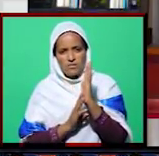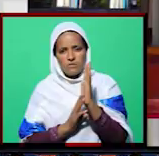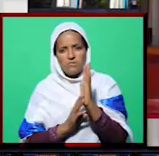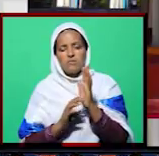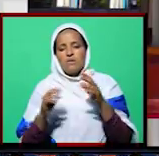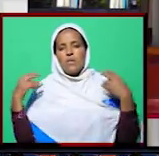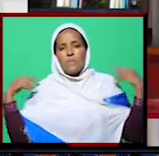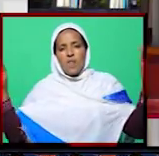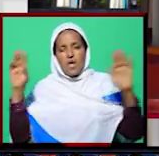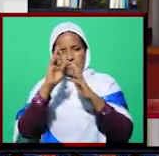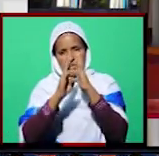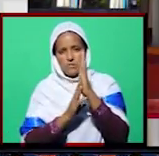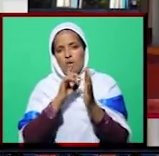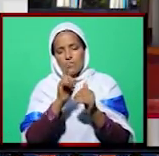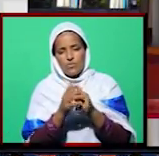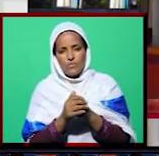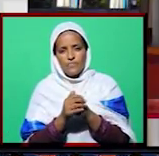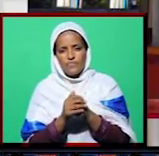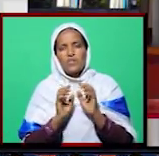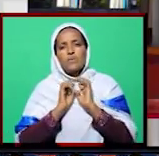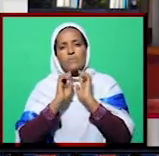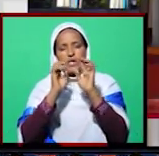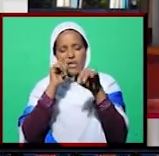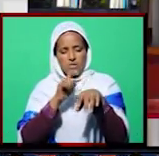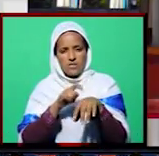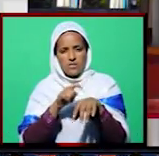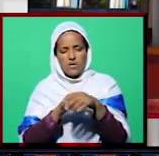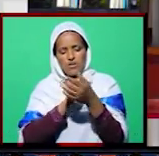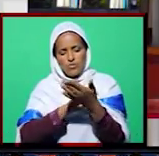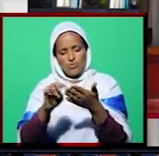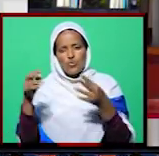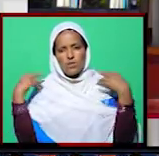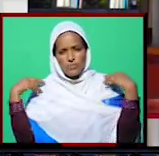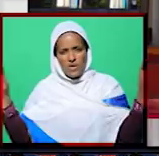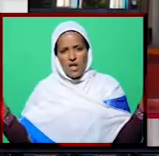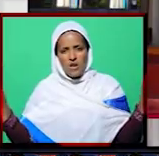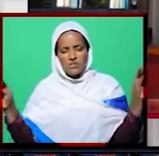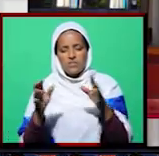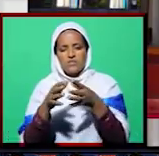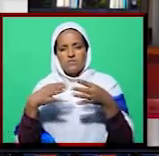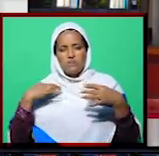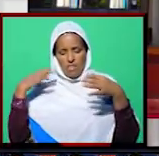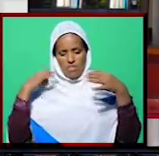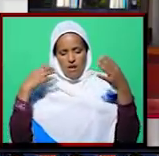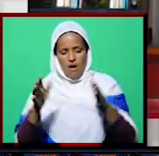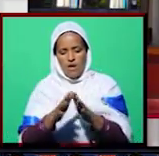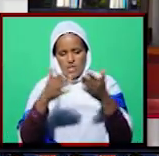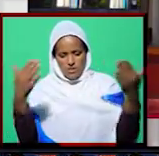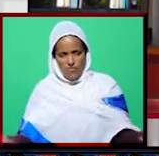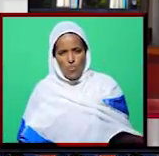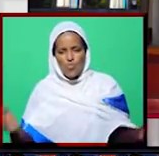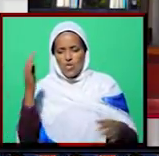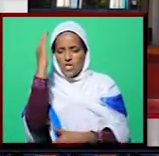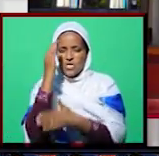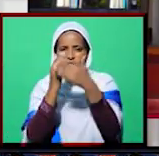ሰዓት ቅዳሴ የመላእክት ስርዓት ነው። በቅዳሴ ጊዜ ቅዱሳን መላእክት እንደ ሻሽ ይነጠፋሉ፣ እንደ ቅጠል